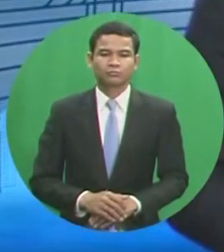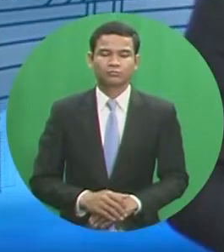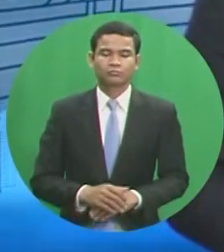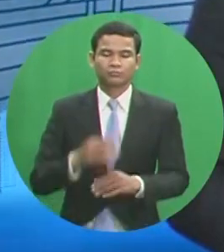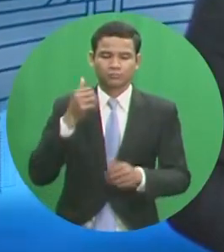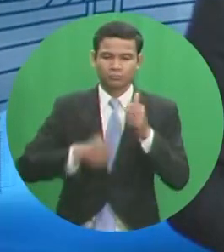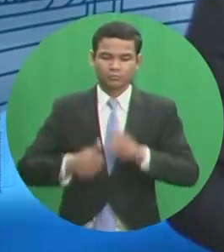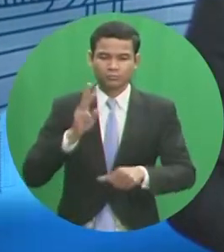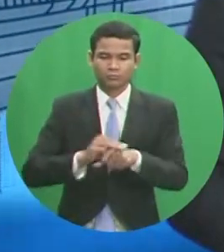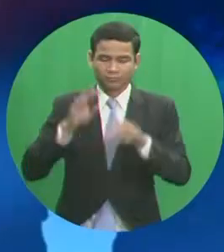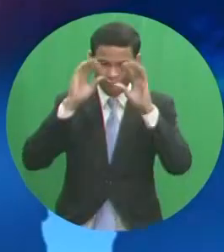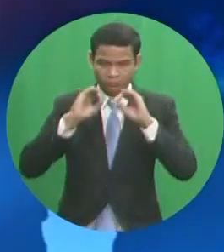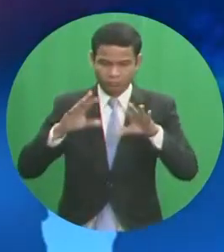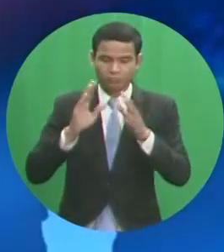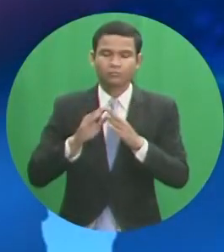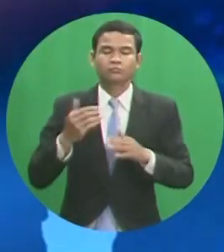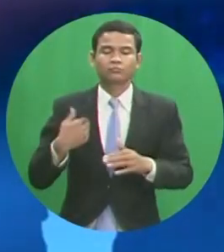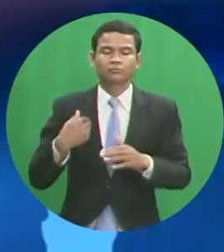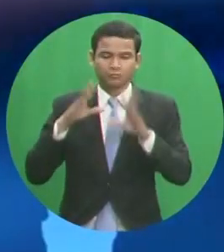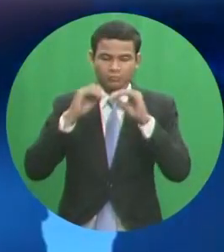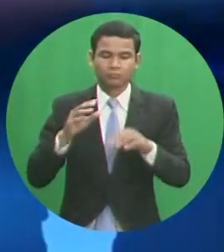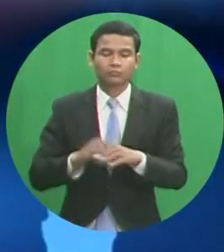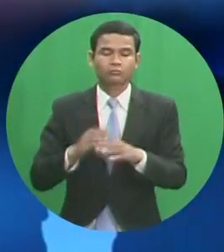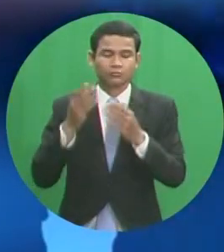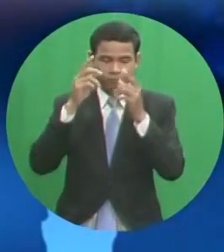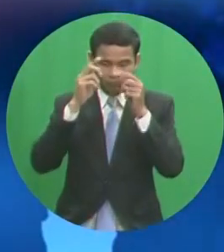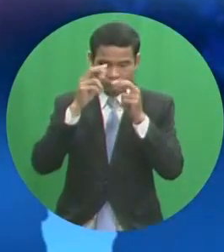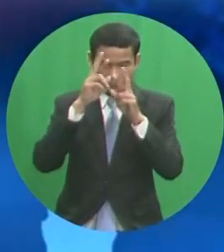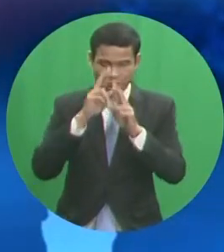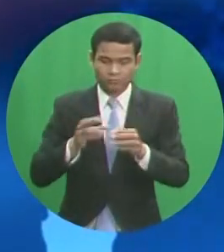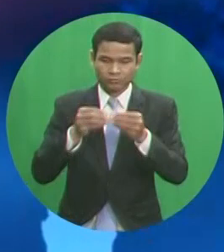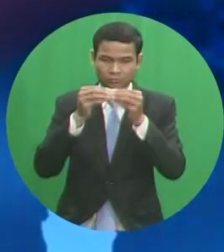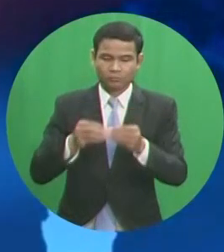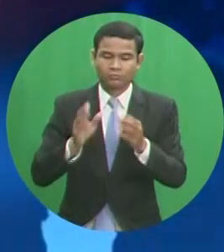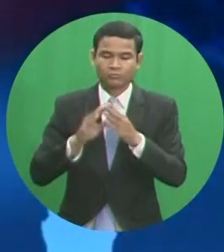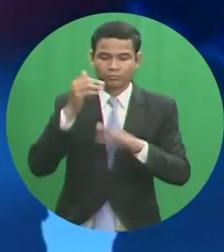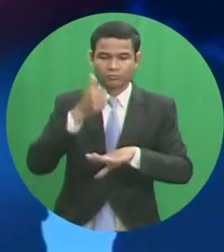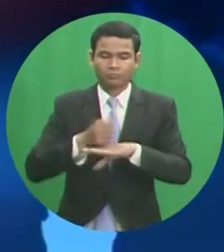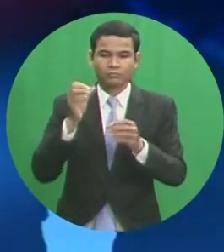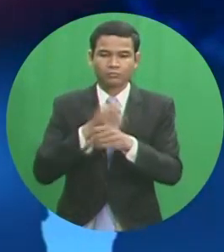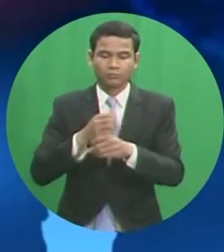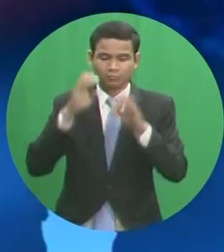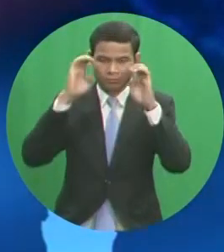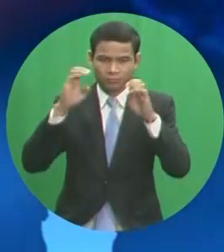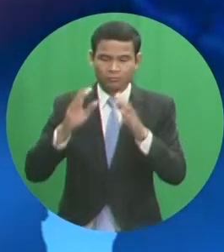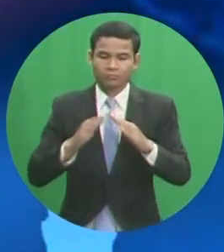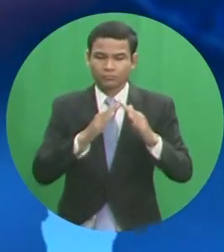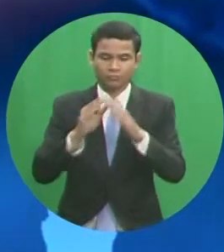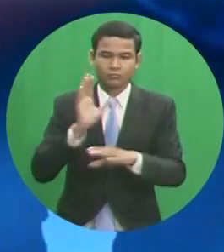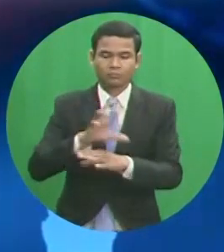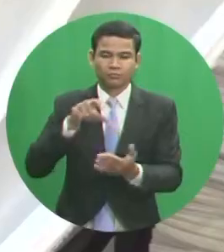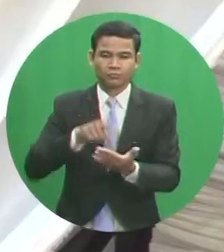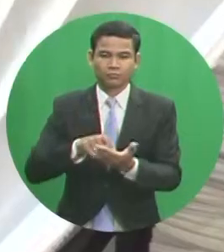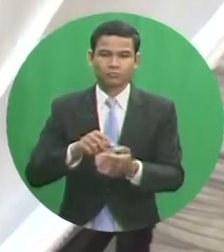รัฐมนตรีกระทรวงพาณิชย์ไอดัมเคียวกัญญรัตน์บ้านอัญเชิญกรบิญญาณคันซับอัตยตาประเทศการยาลายอบรมสระสางแขกกันด